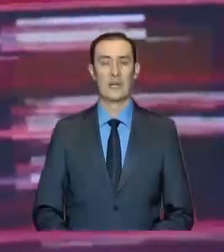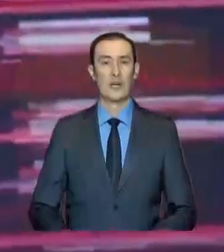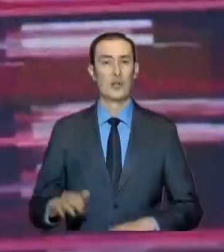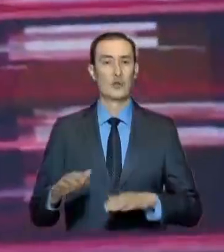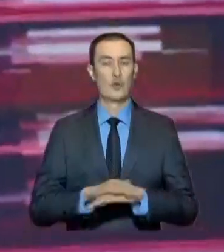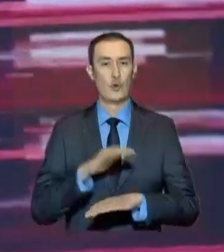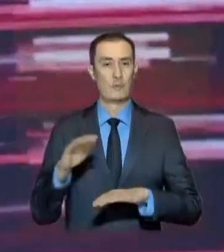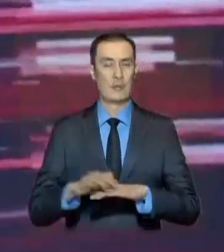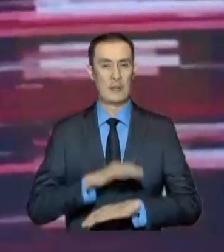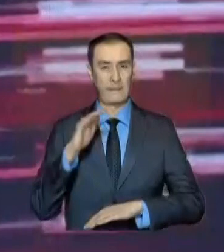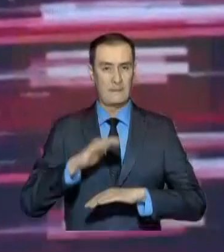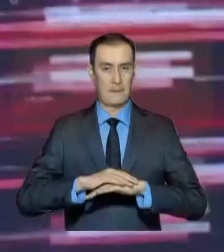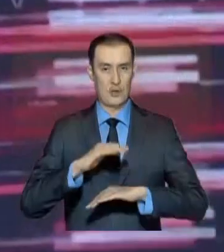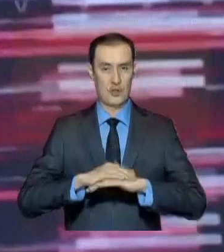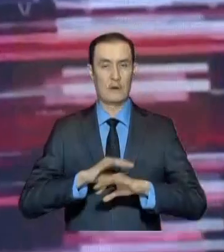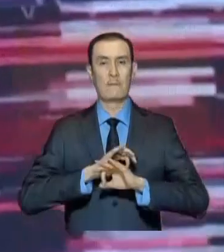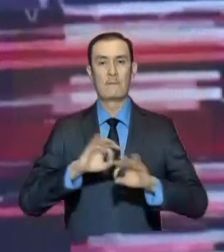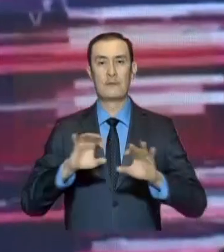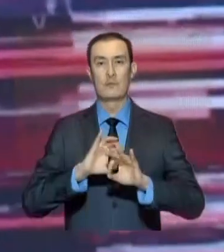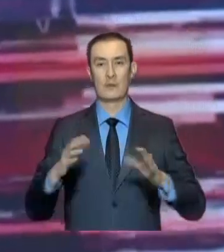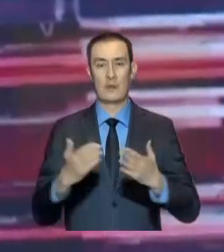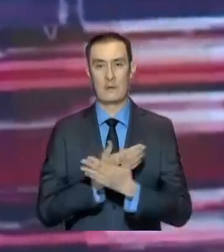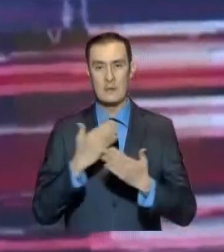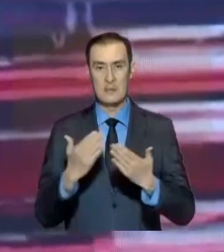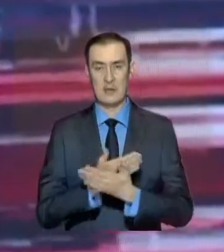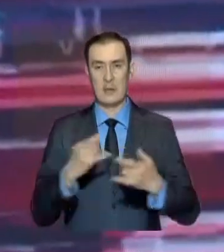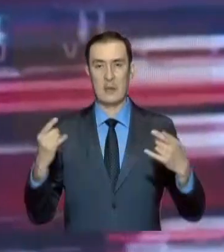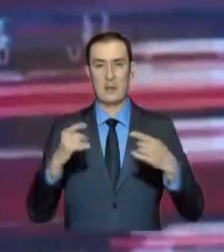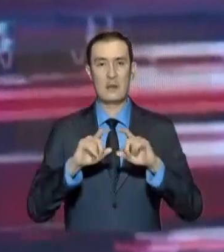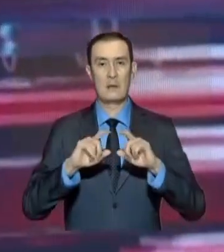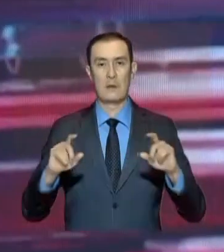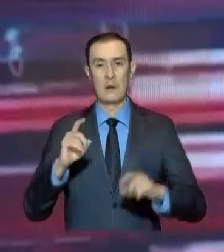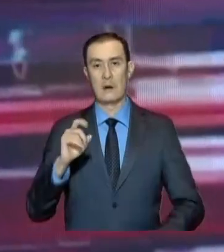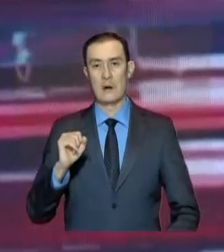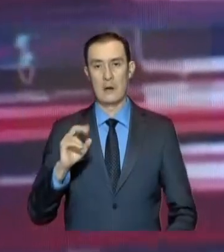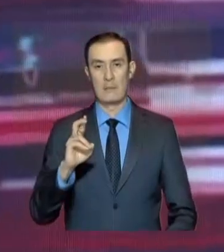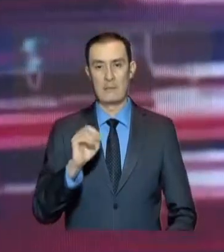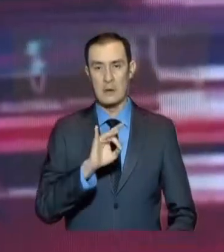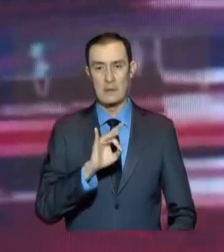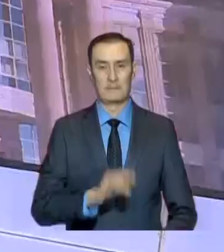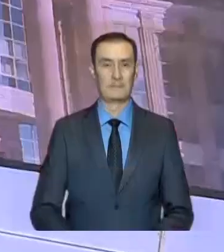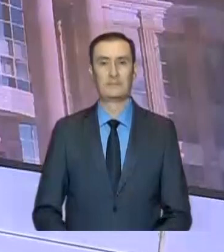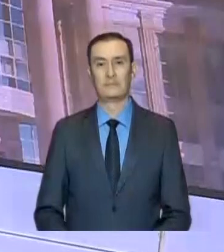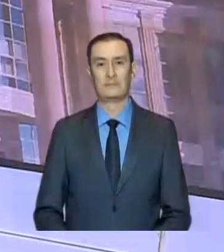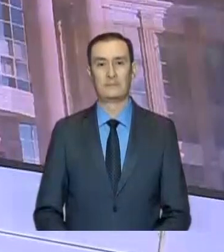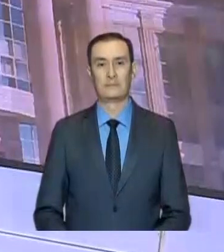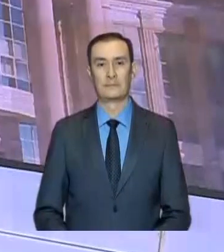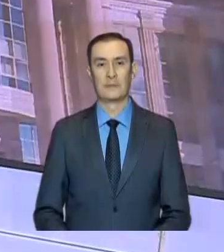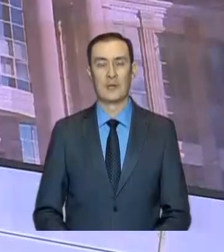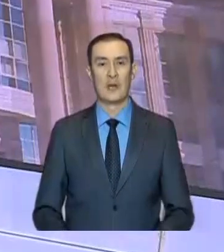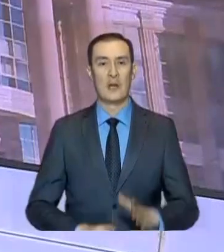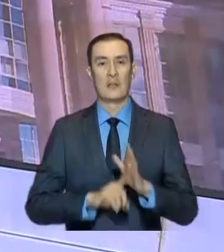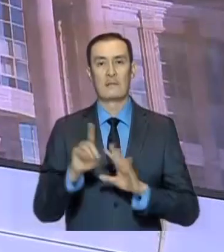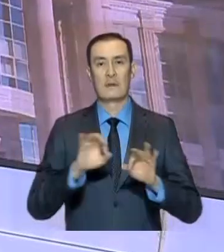Добрый вечер Это новости на телеканале Хабар студии работает Надежда Полинка сурдоперевод Хасана исраилова и мы начинаем выпуск И начнём с